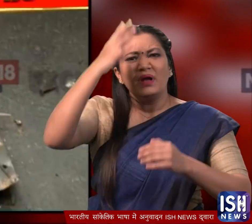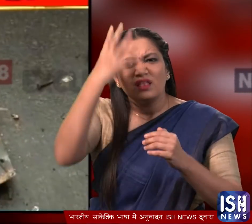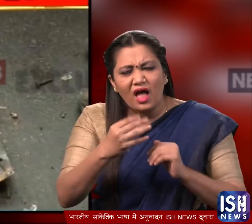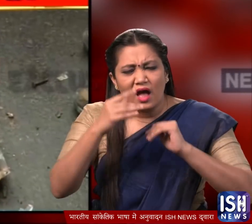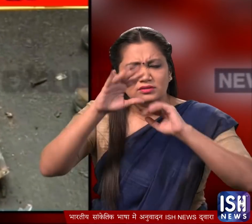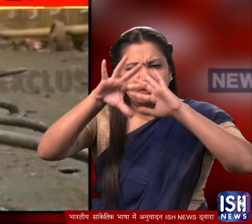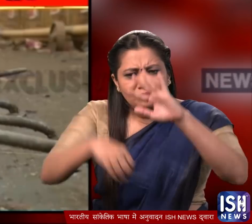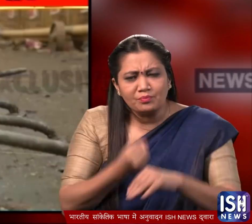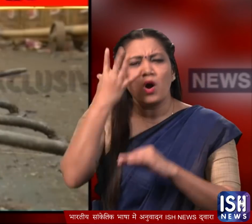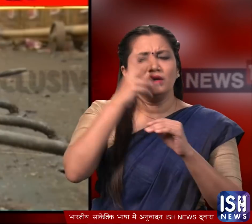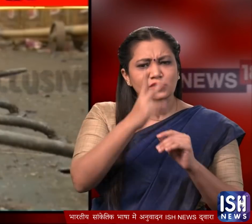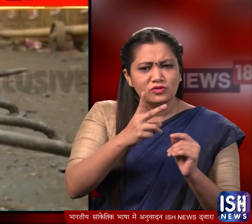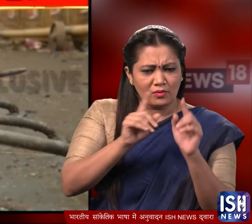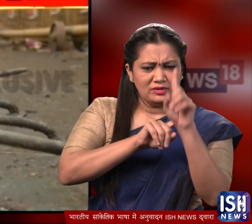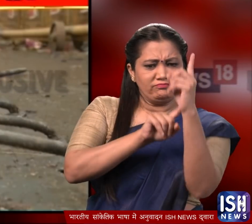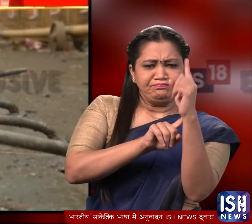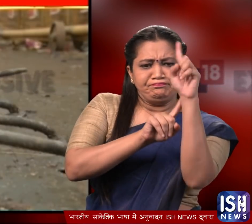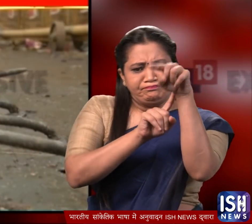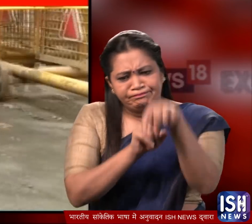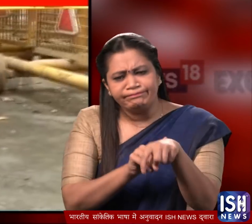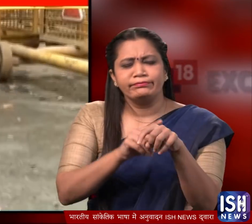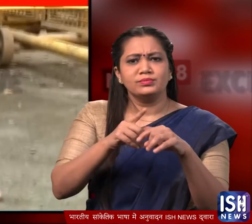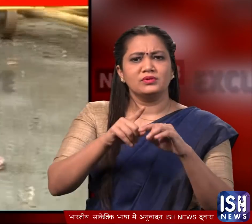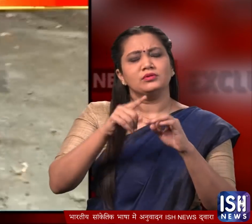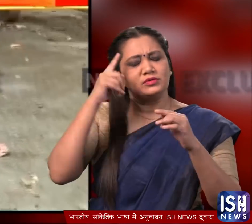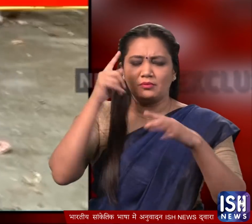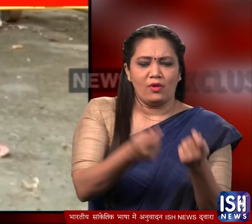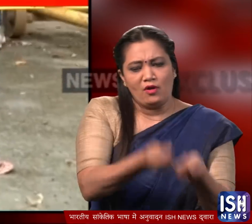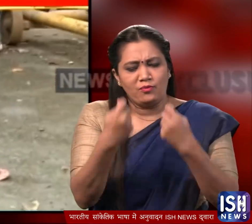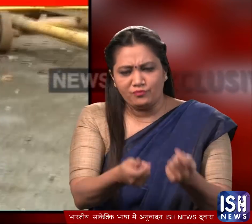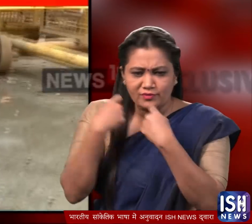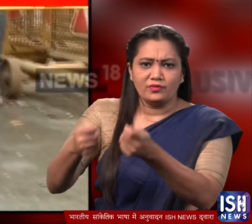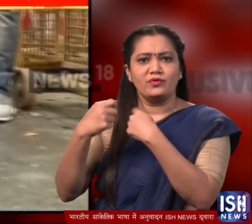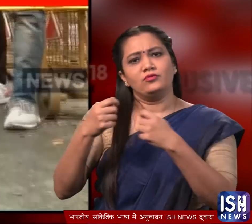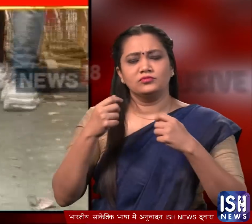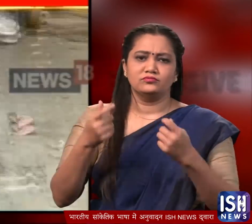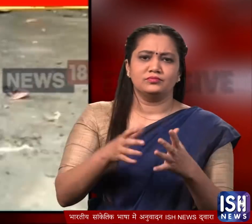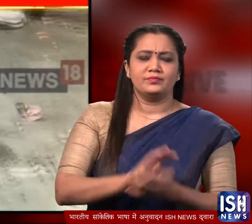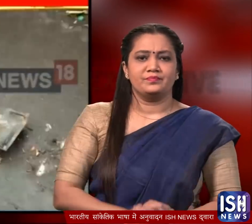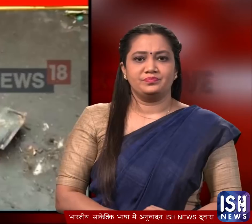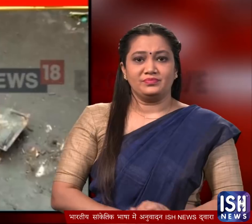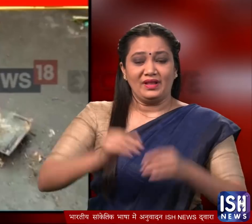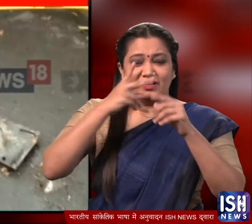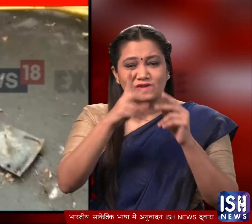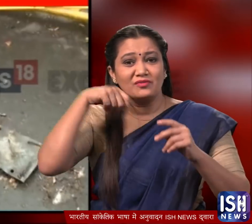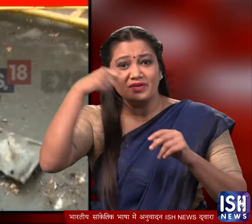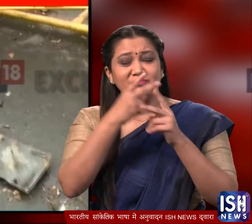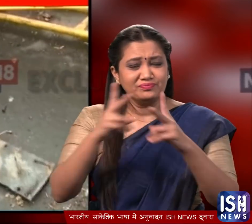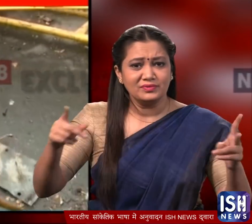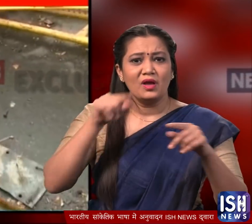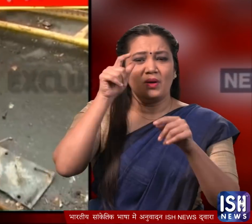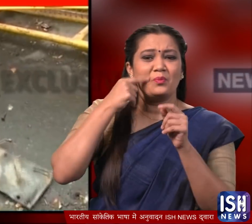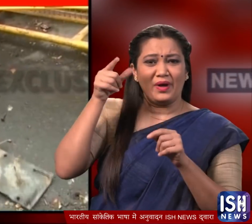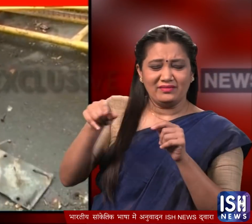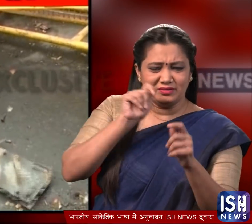लेकिन रातों रात नुकीली कीलें सुबह होने के साथ मुड़ी दिखाई दी, जिसके बाद उन कीलों को वहां से उखाड़ने का काम तेज हो गया। बॉर्डर से सामने आई